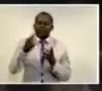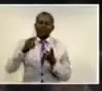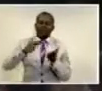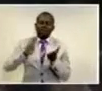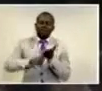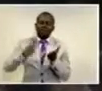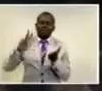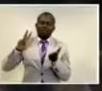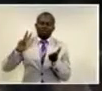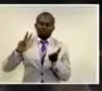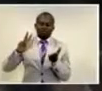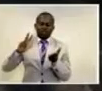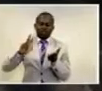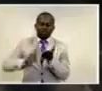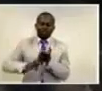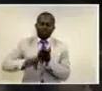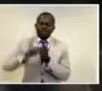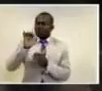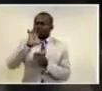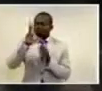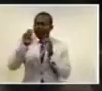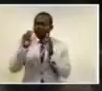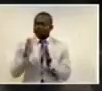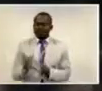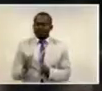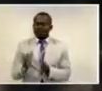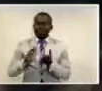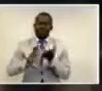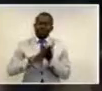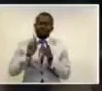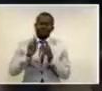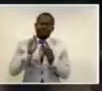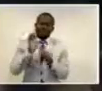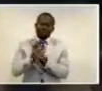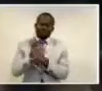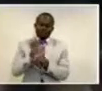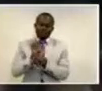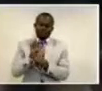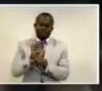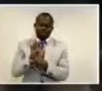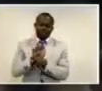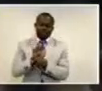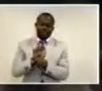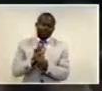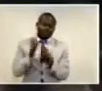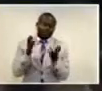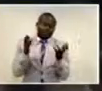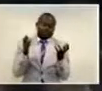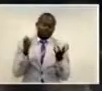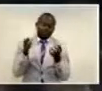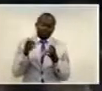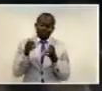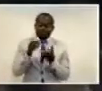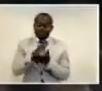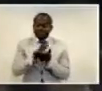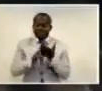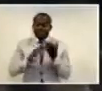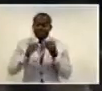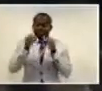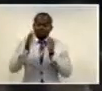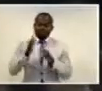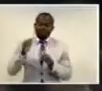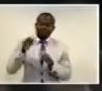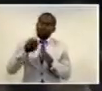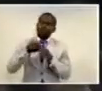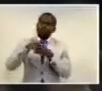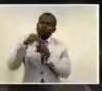bya viza ku banyafurika viza ku bantu benshi bimwe umuntu abantu